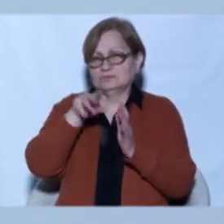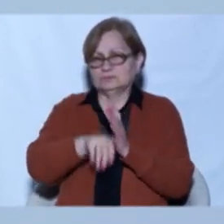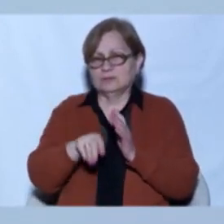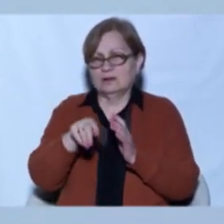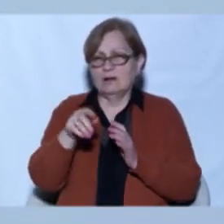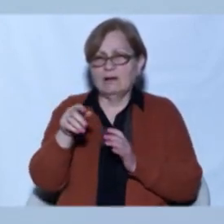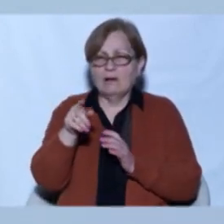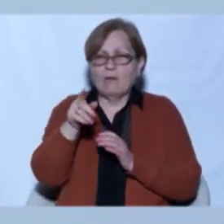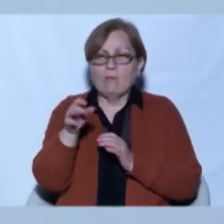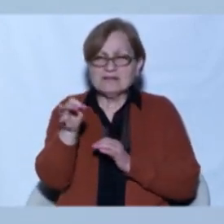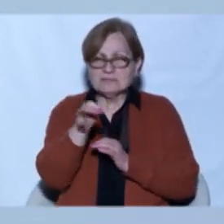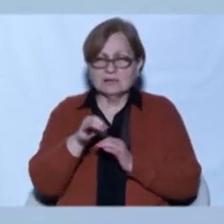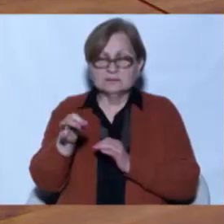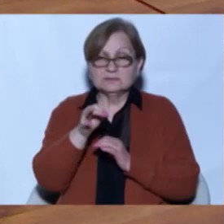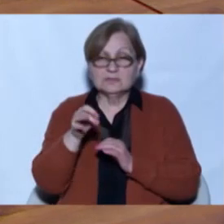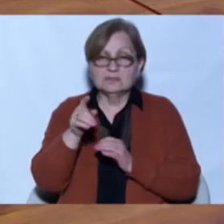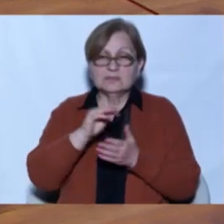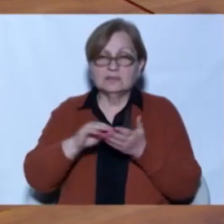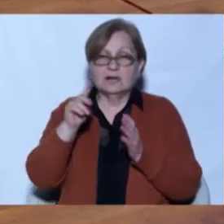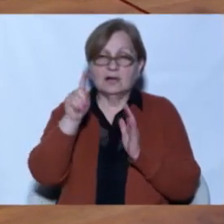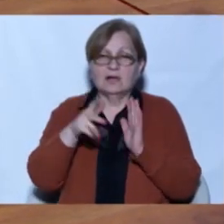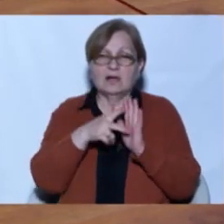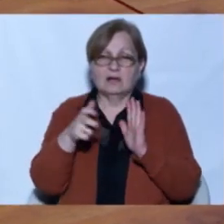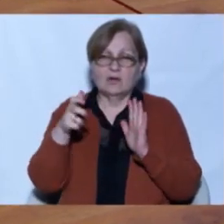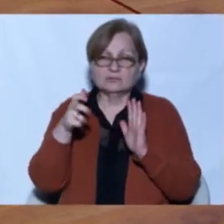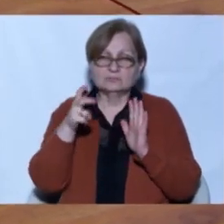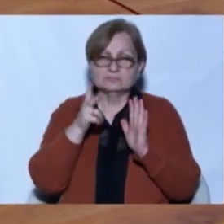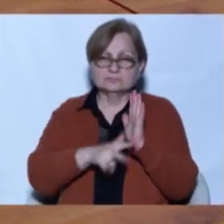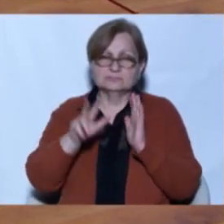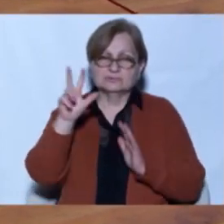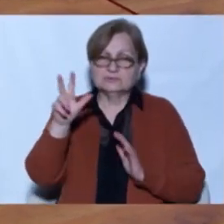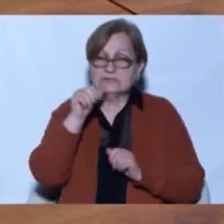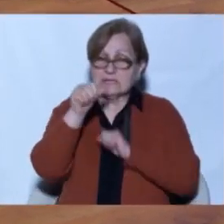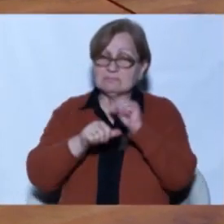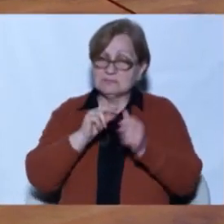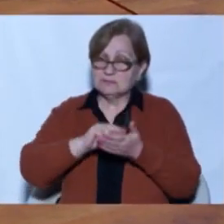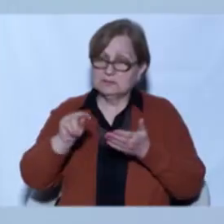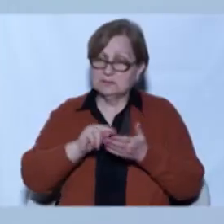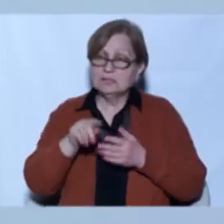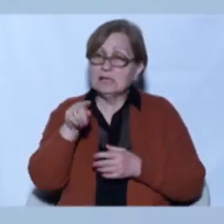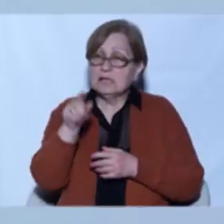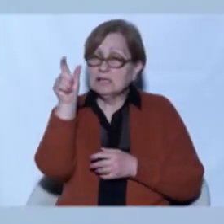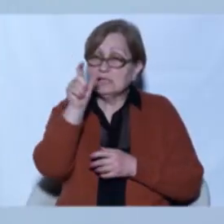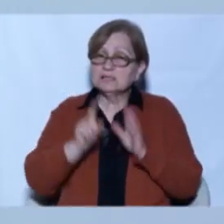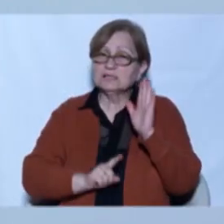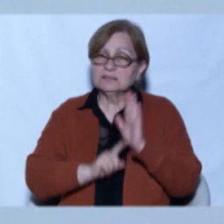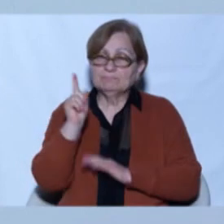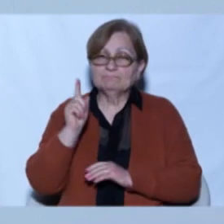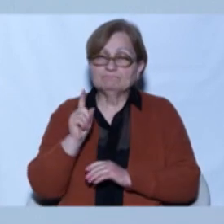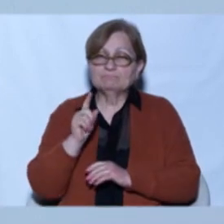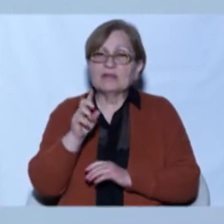ბაზალეთის ტბა ილია ჭავჭავაძემ დაწერა 1883 წელს. და ლექსი იწყება